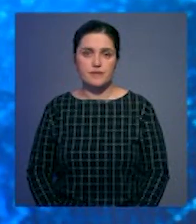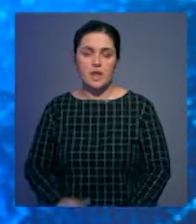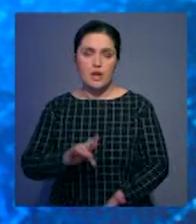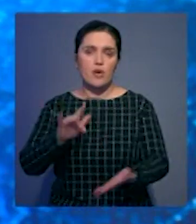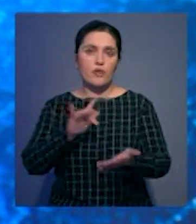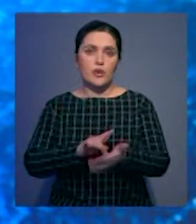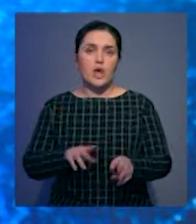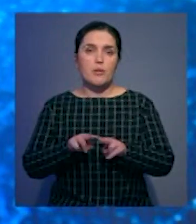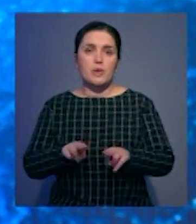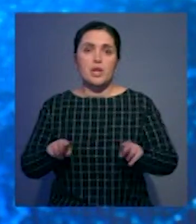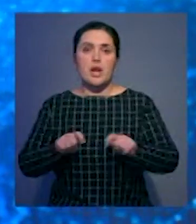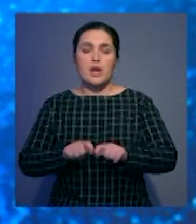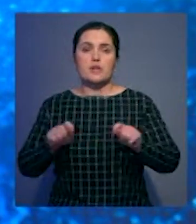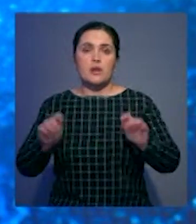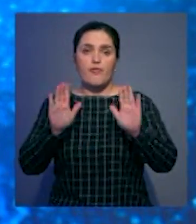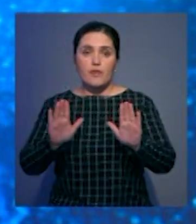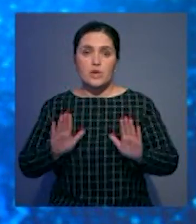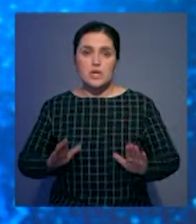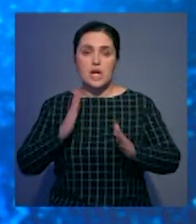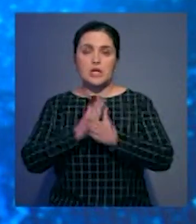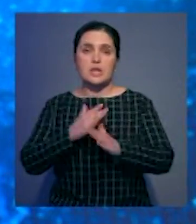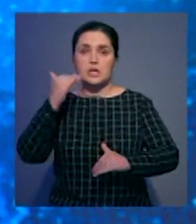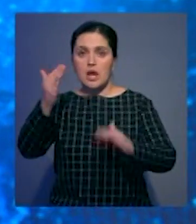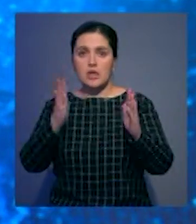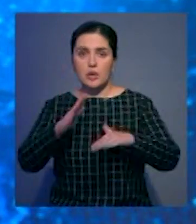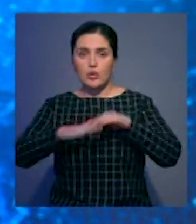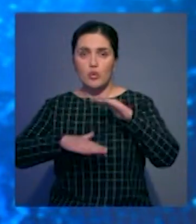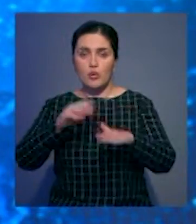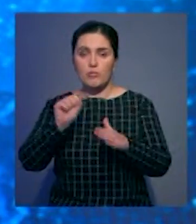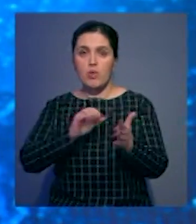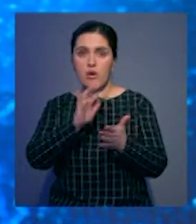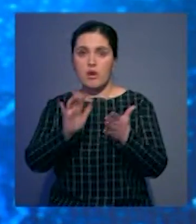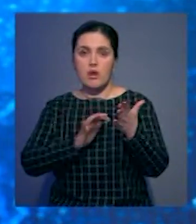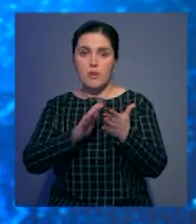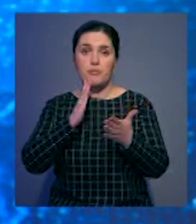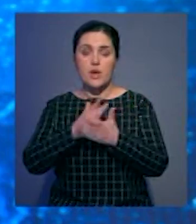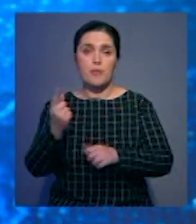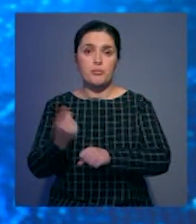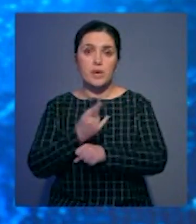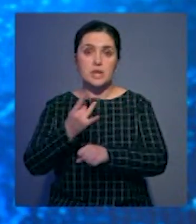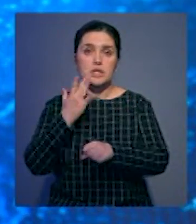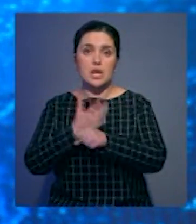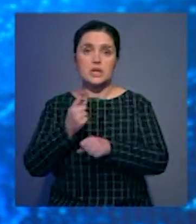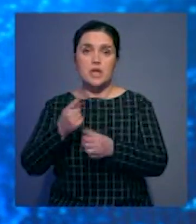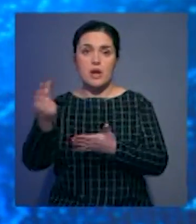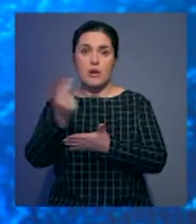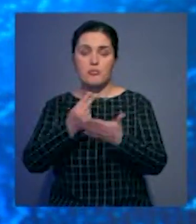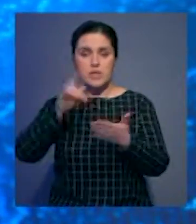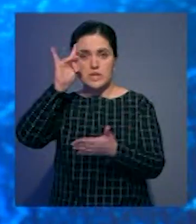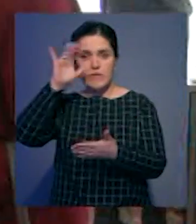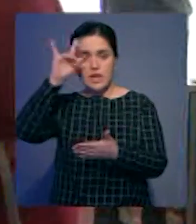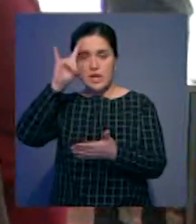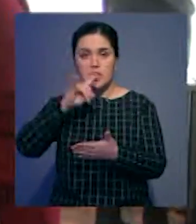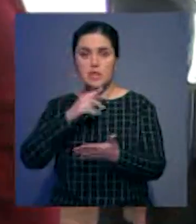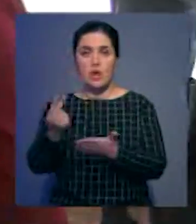В Петропавловске открылась уникальная выставка тактильных картин. В Музее изобразительных искусств впервые представили рельефные копии